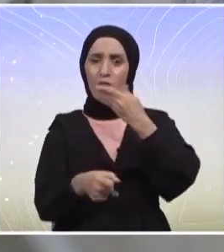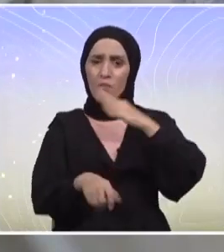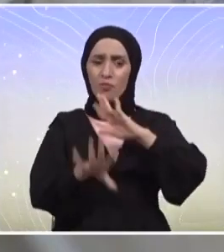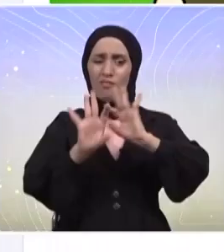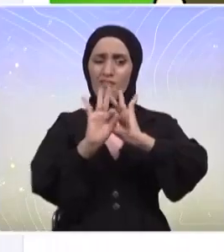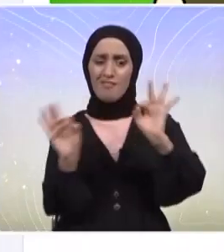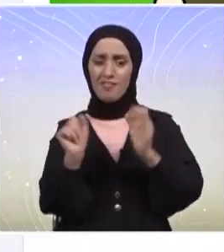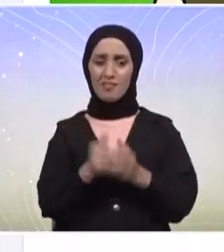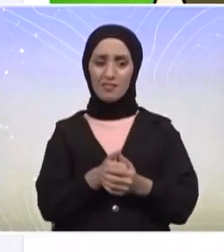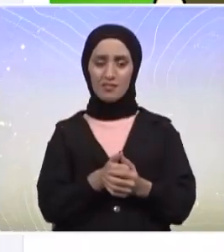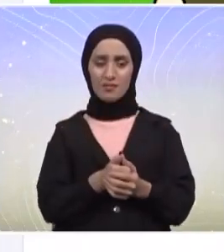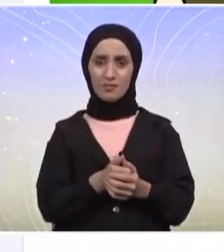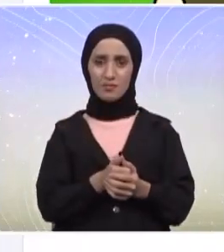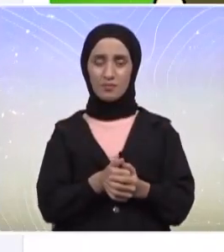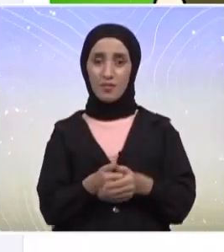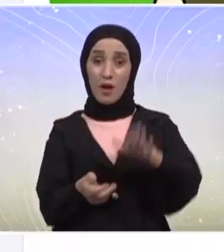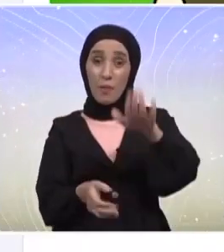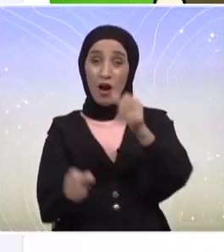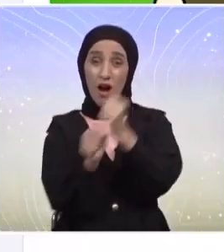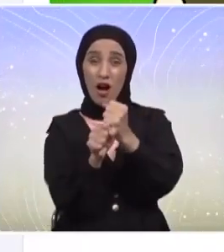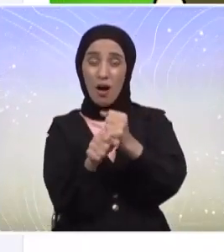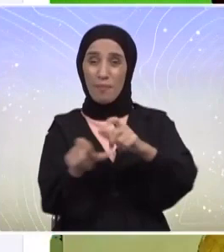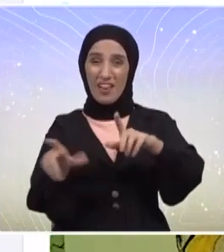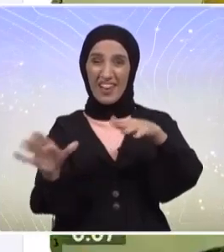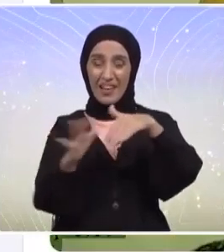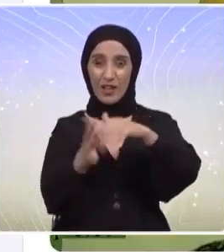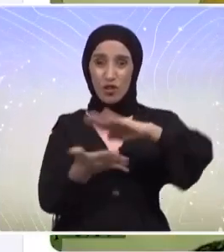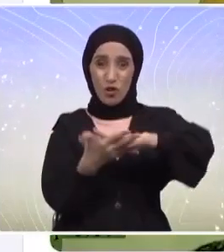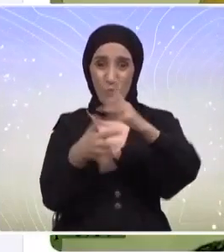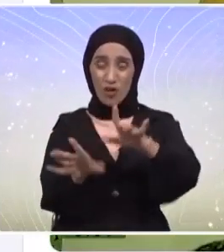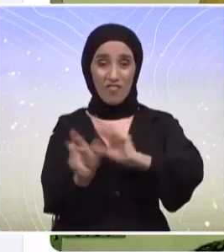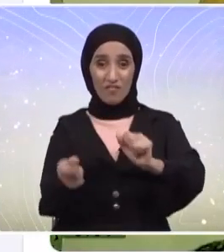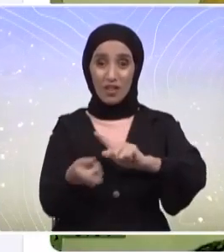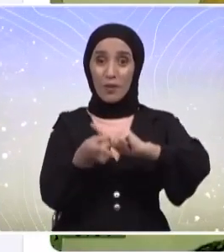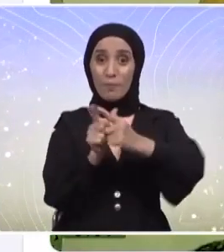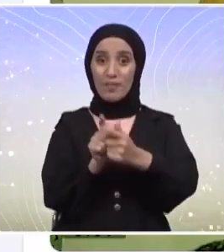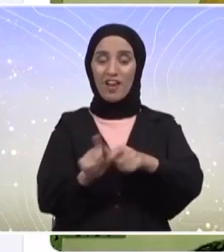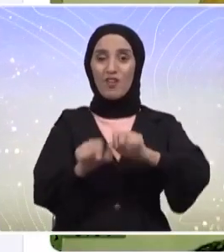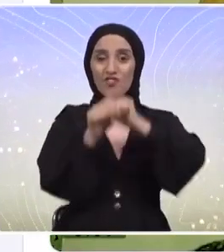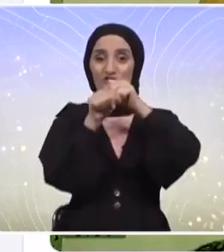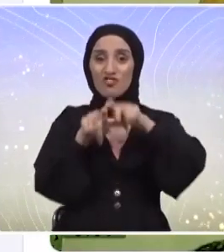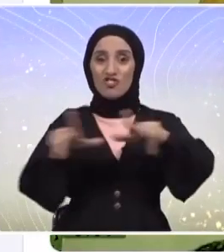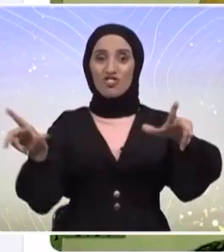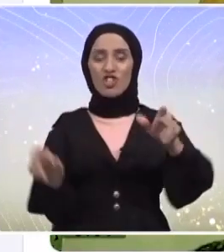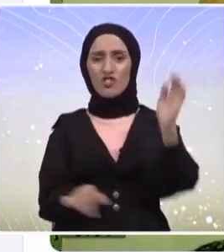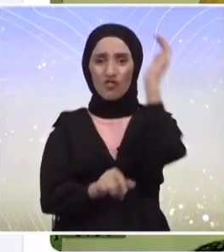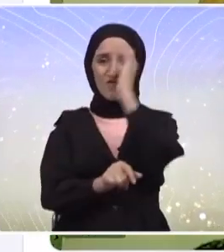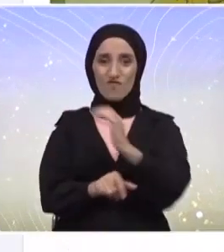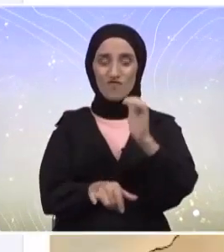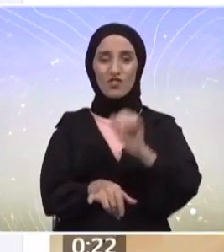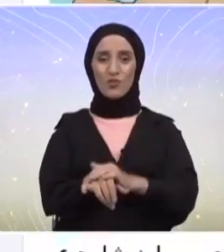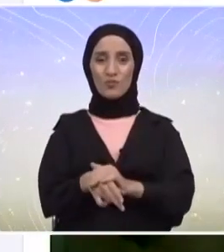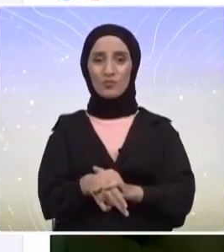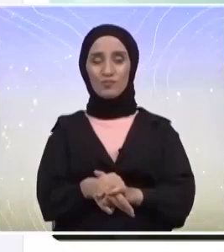وحتى لا تبقى أعماله حبيسة جهازه، فقد نشرها على حساباته في التواصل الاجتماعي، وهناك